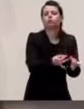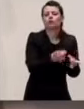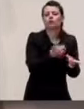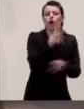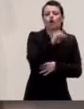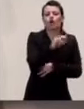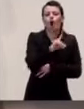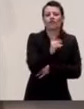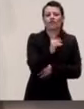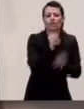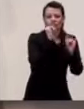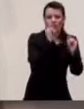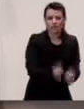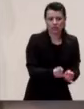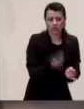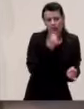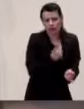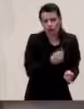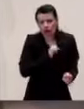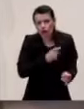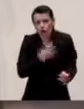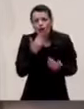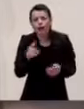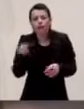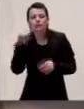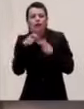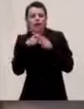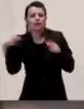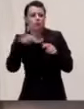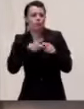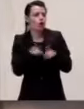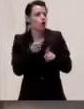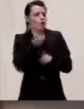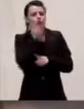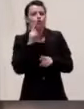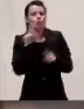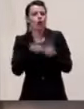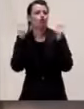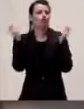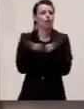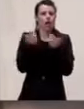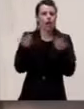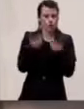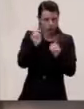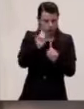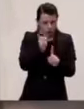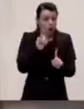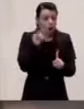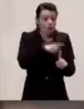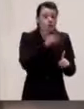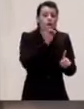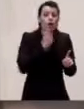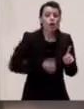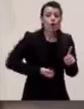tampone, non credo che sia un dato, diciamo, di massima, con sintomi Covid...